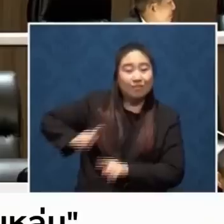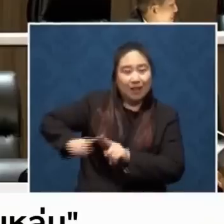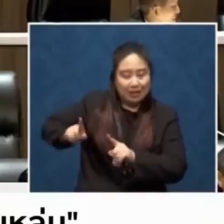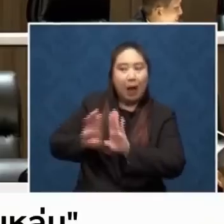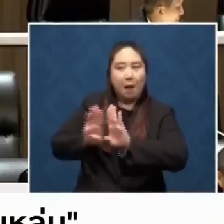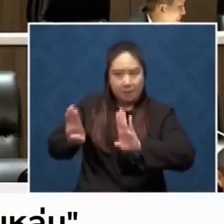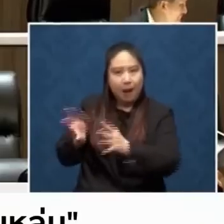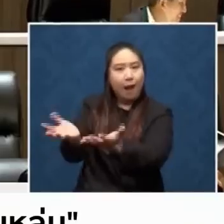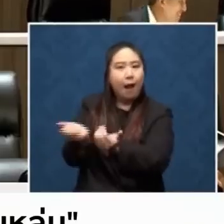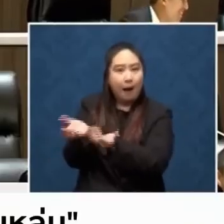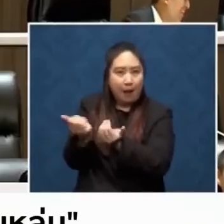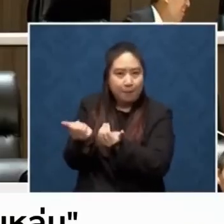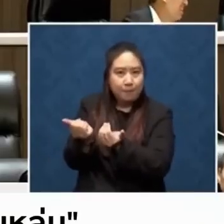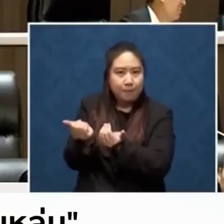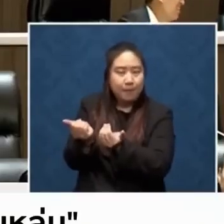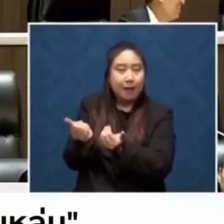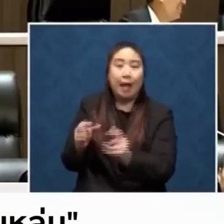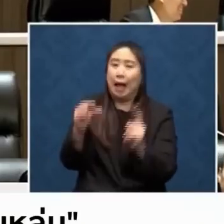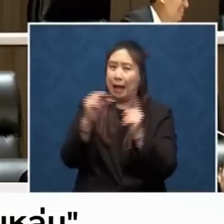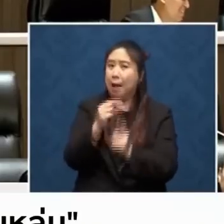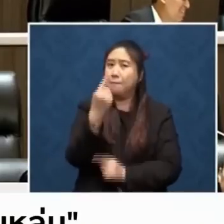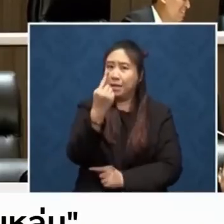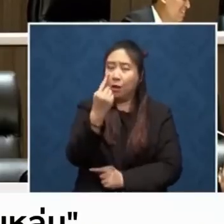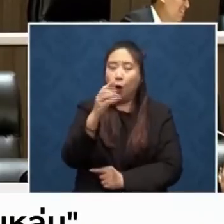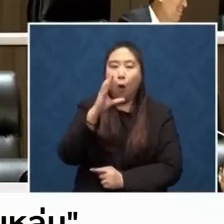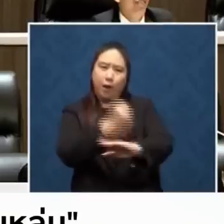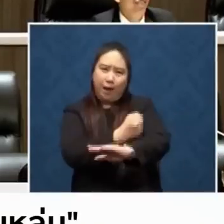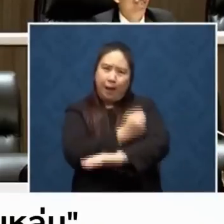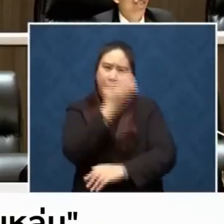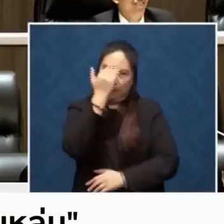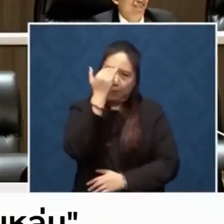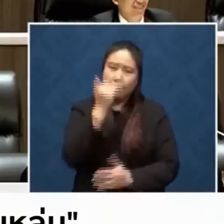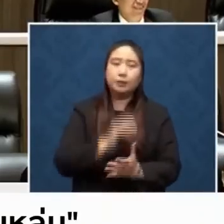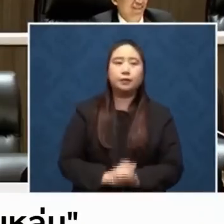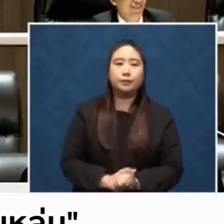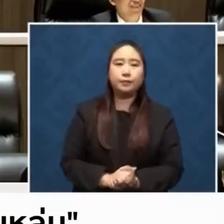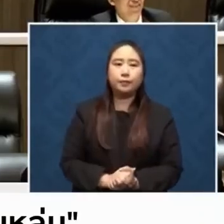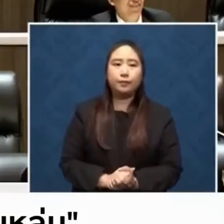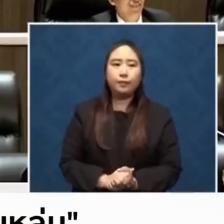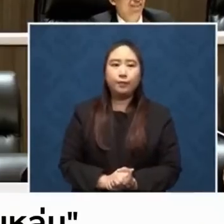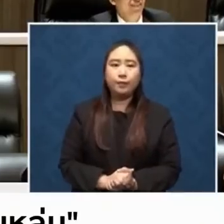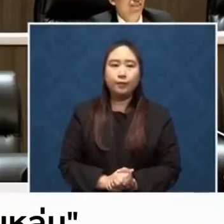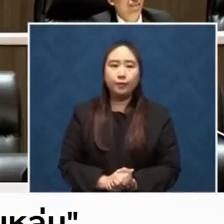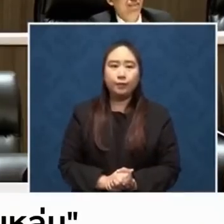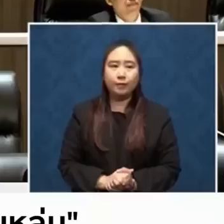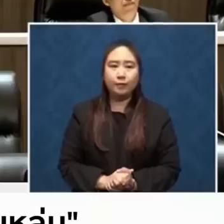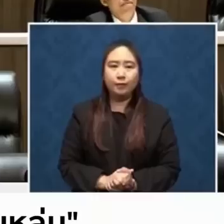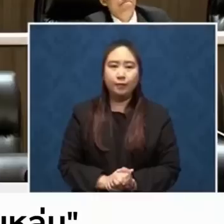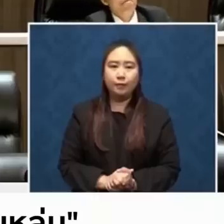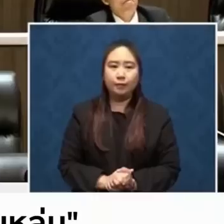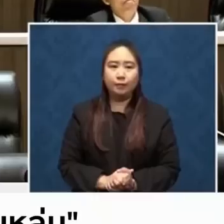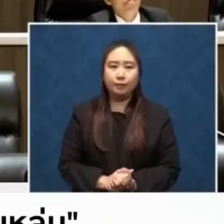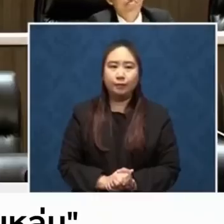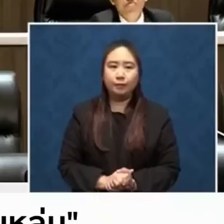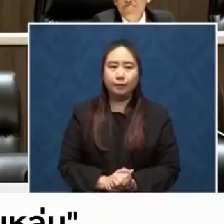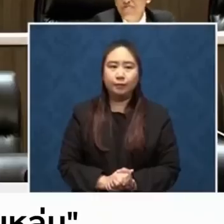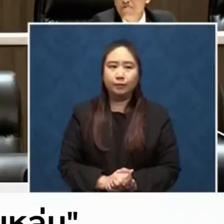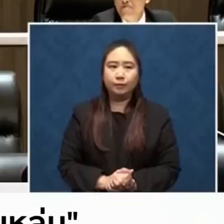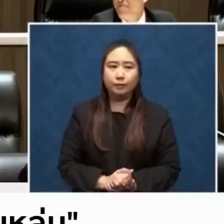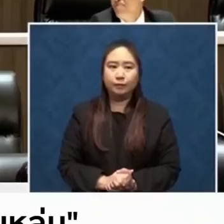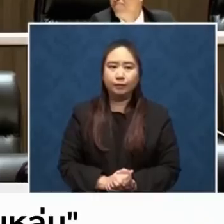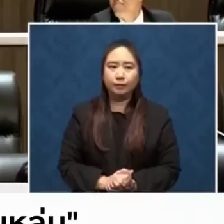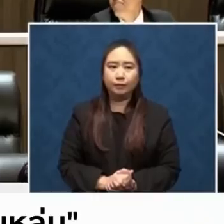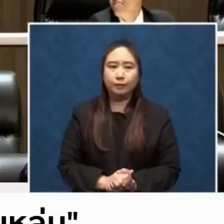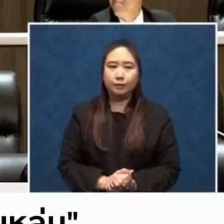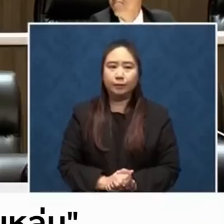บายเกี่ยวกับแรงงานที่ชัดเจนจากนั้นนายสิริโรจน์ได้หยิบเสื้อไรเดอร์เขียวขึ้นมาใส่นะคะพร้อมกับเรียกร้องความเป็นธรรมใน